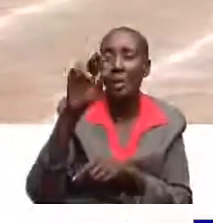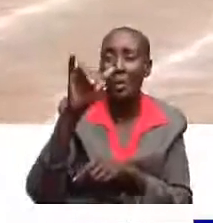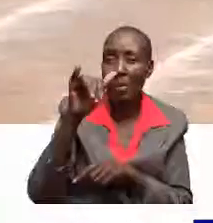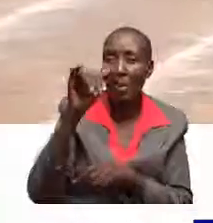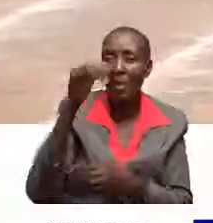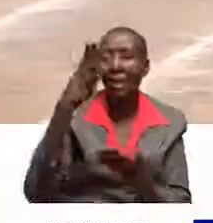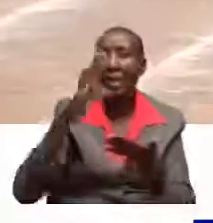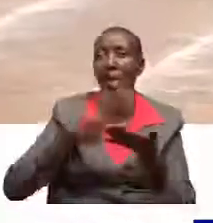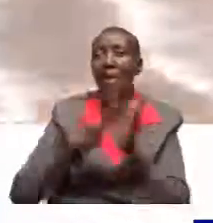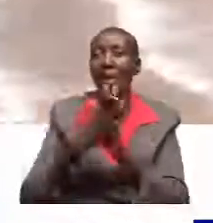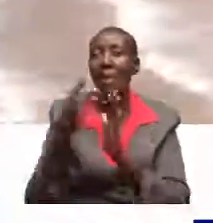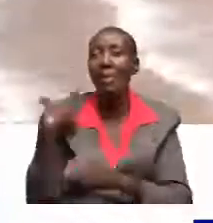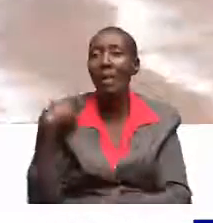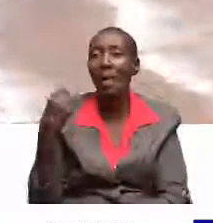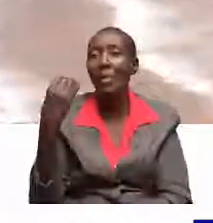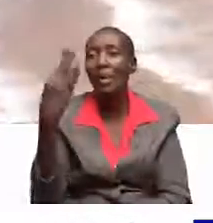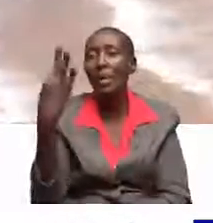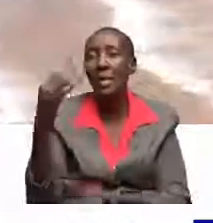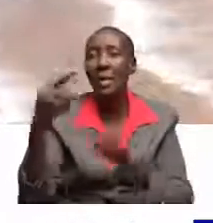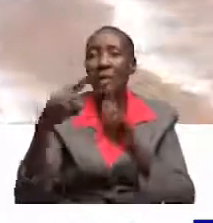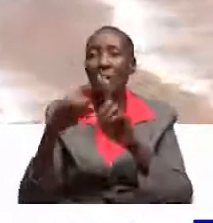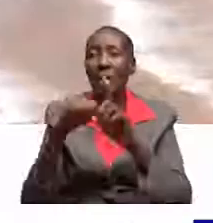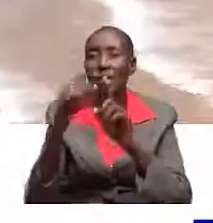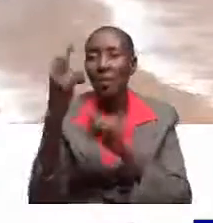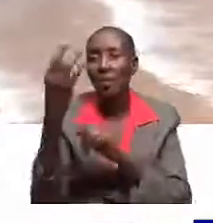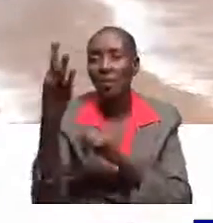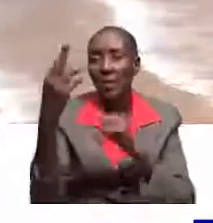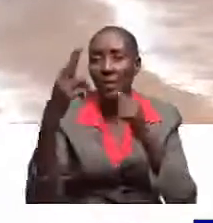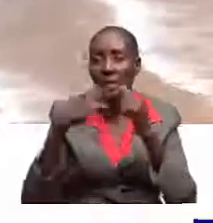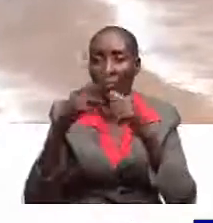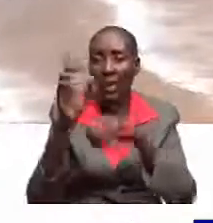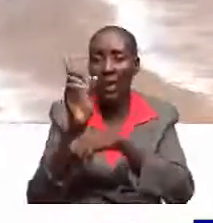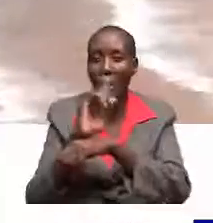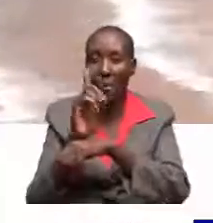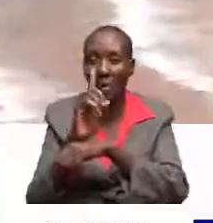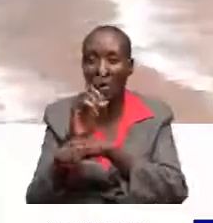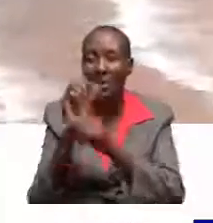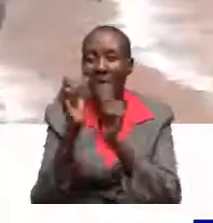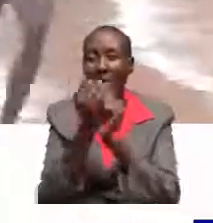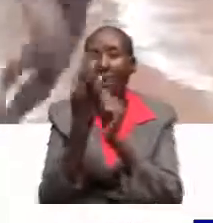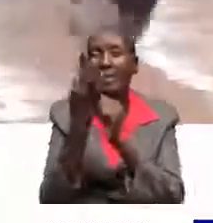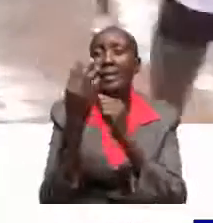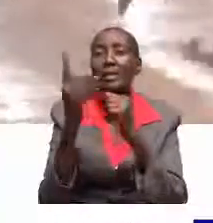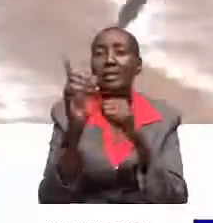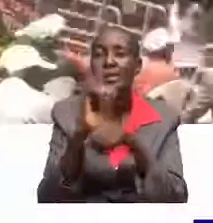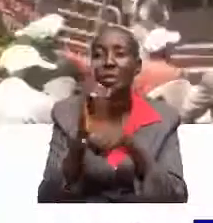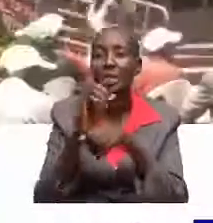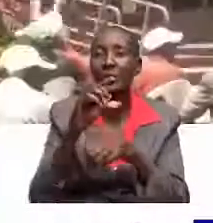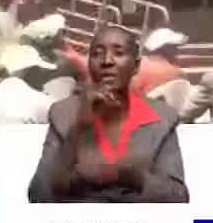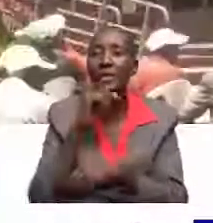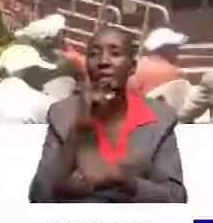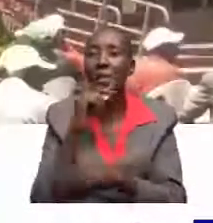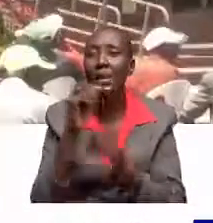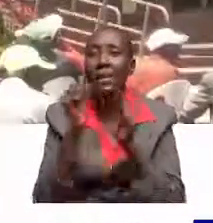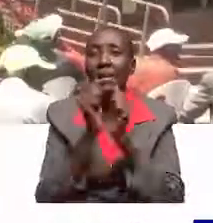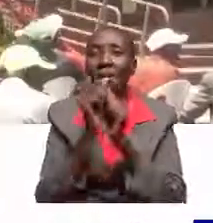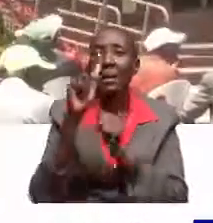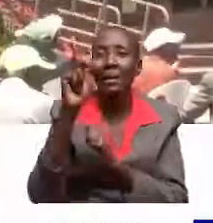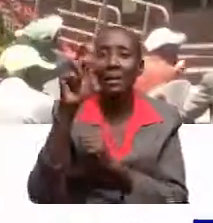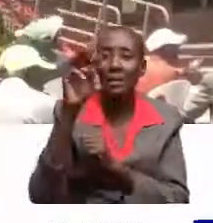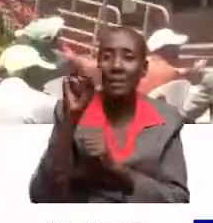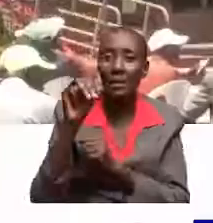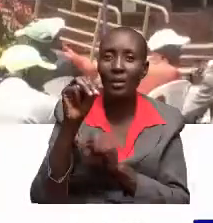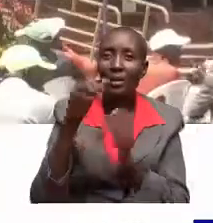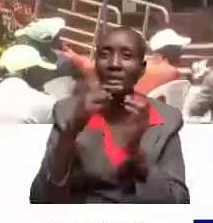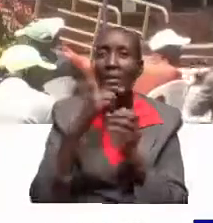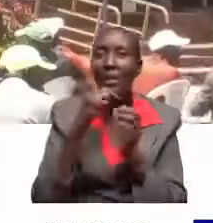akamaliza watatu kwa muda wa dakika 37 sekunde 33 kwenye kitengo cha wanaume kilomita 10. Richard